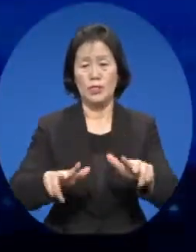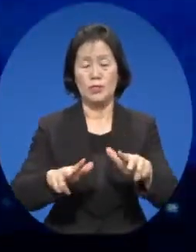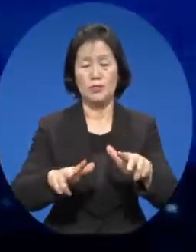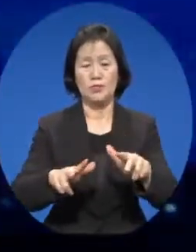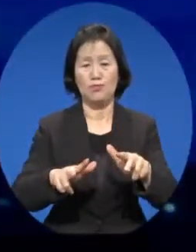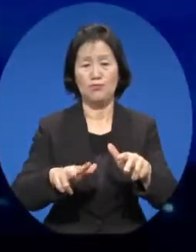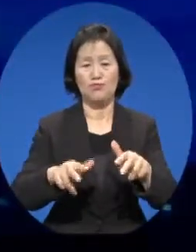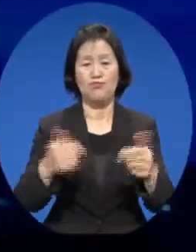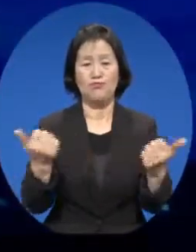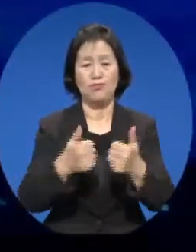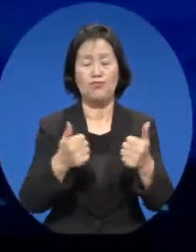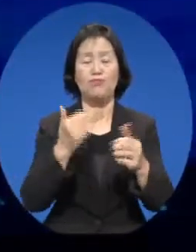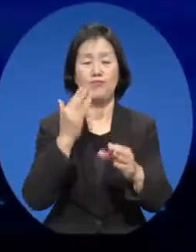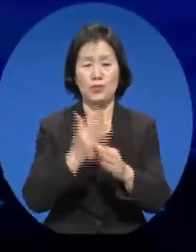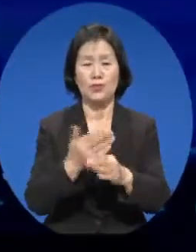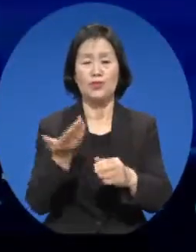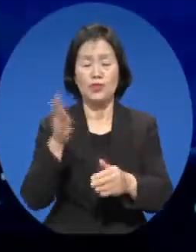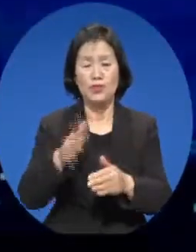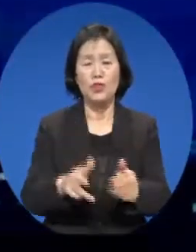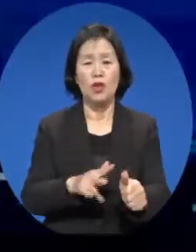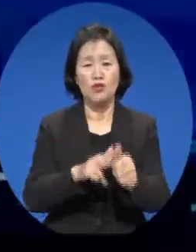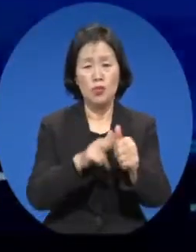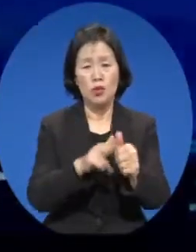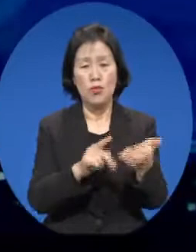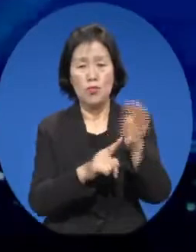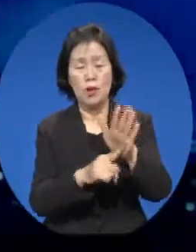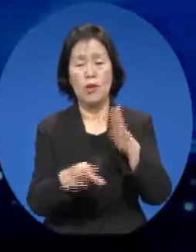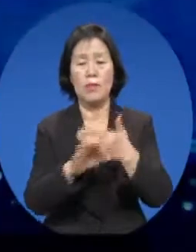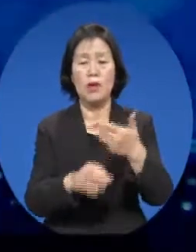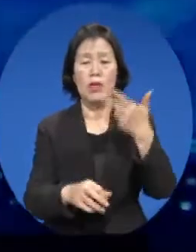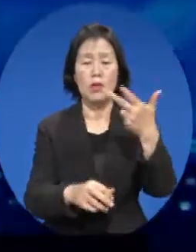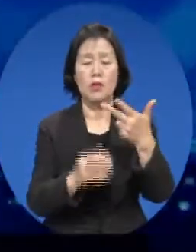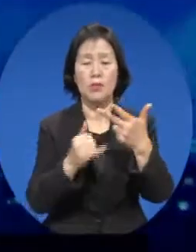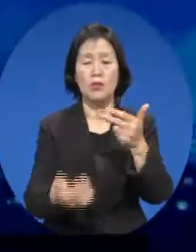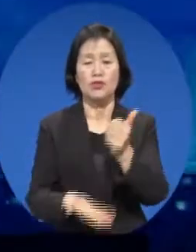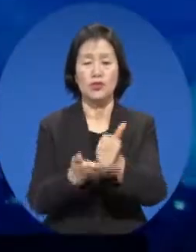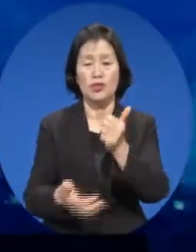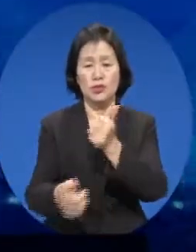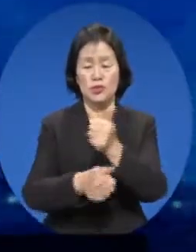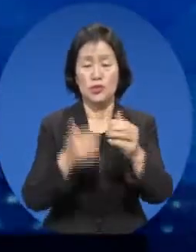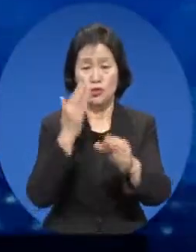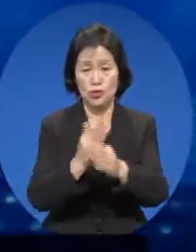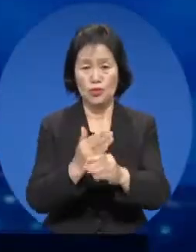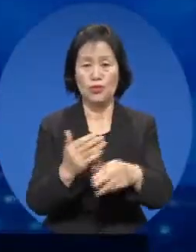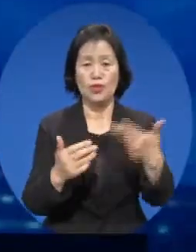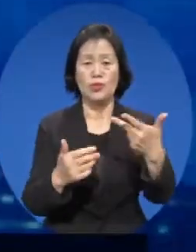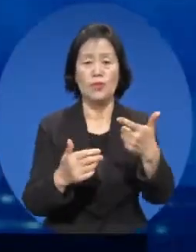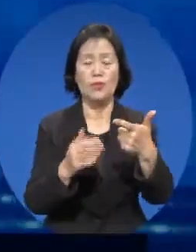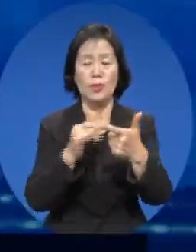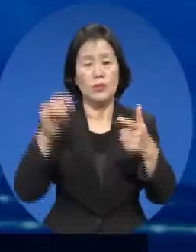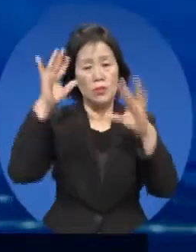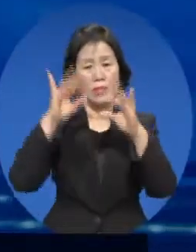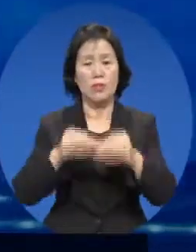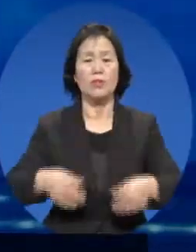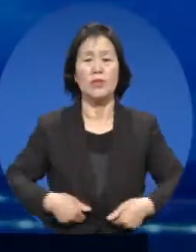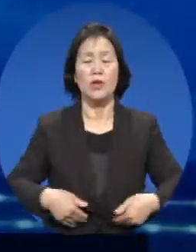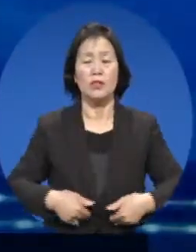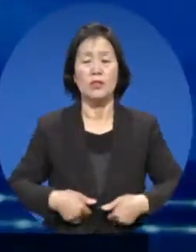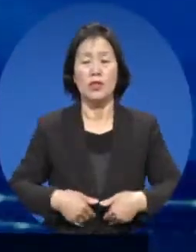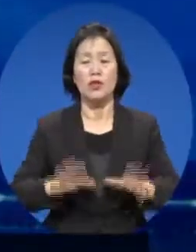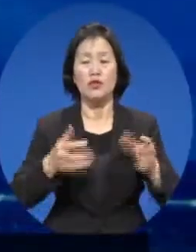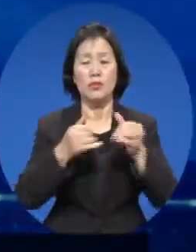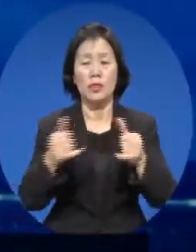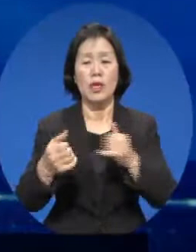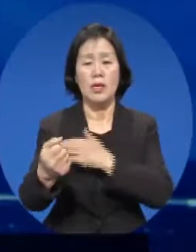되고 있었습니다 그런데 여기서 후보를 내려면 7명이 추천 회원 가운데 6명의 찬성을 해야 하는데 국민의 힘 의 비토 로 계속해서